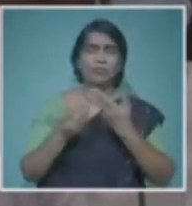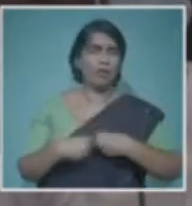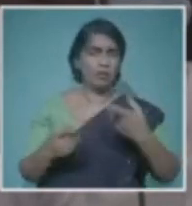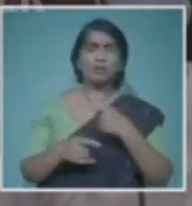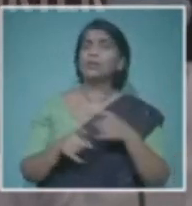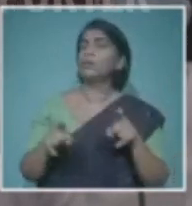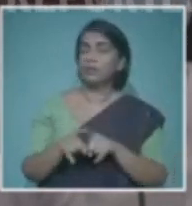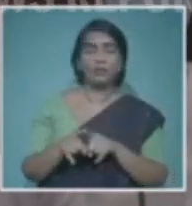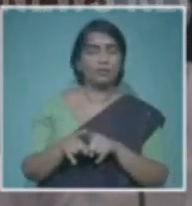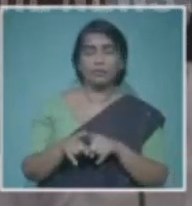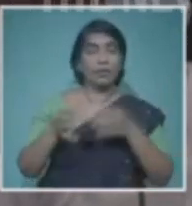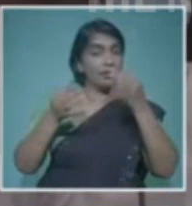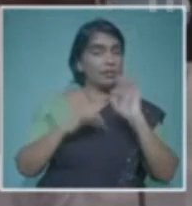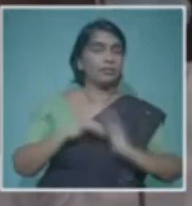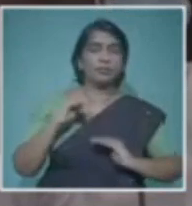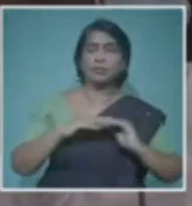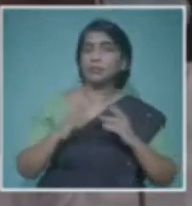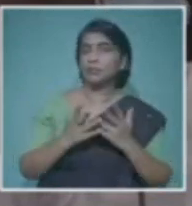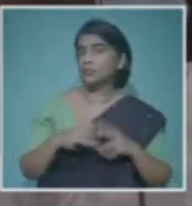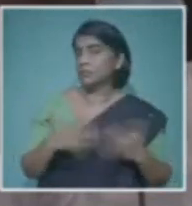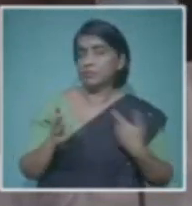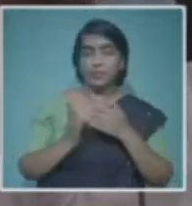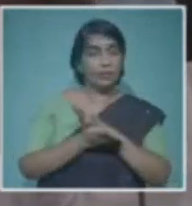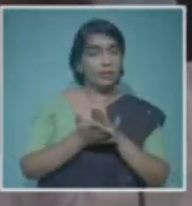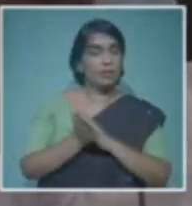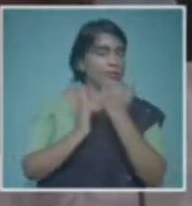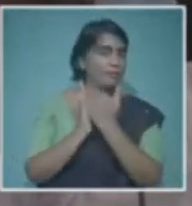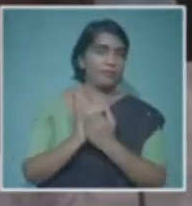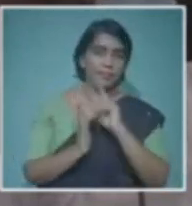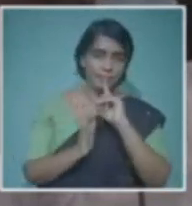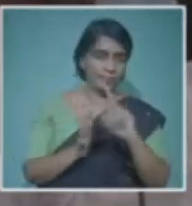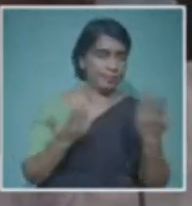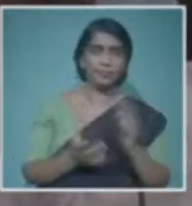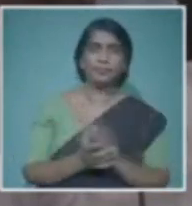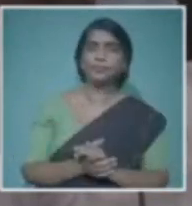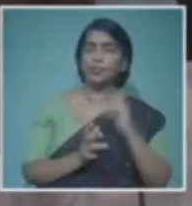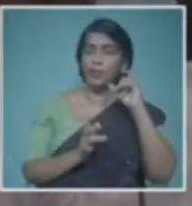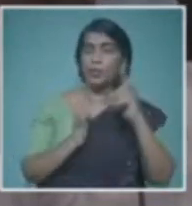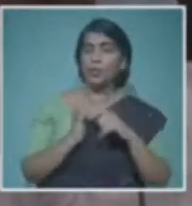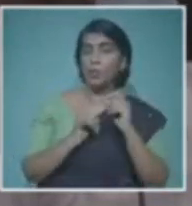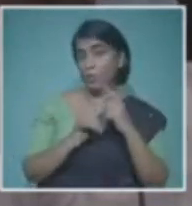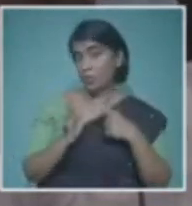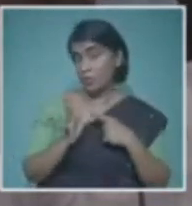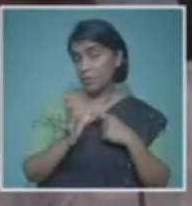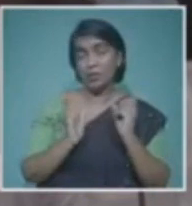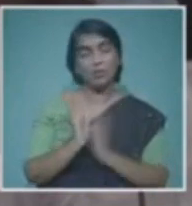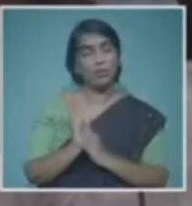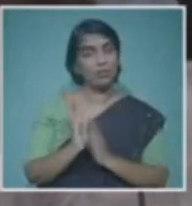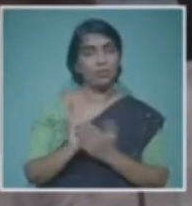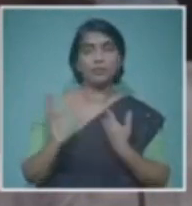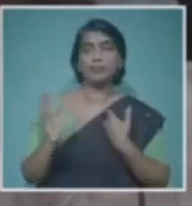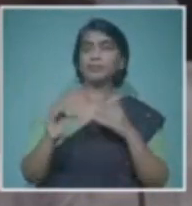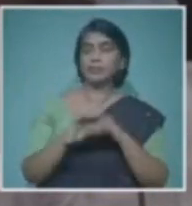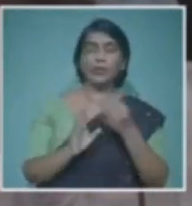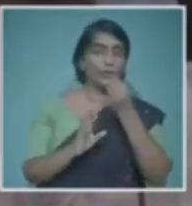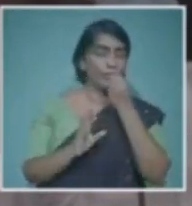කරන්නවත් නිශ්චිත ක්‍රියාමාර්ග මොනවත් පැහැදිලිව මේ යෝජනා වෙලා නැහැ. කෝපා කමිටුව ඉදිරියට